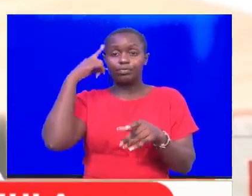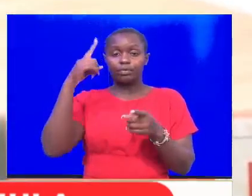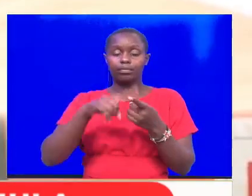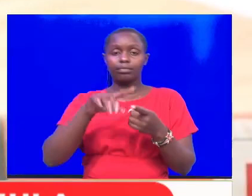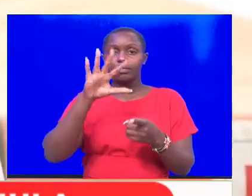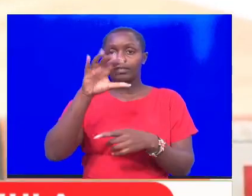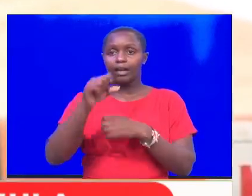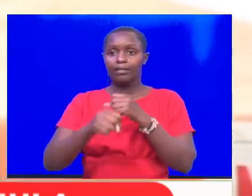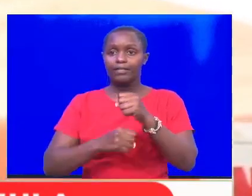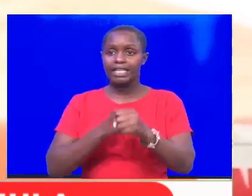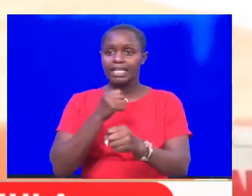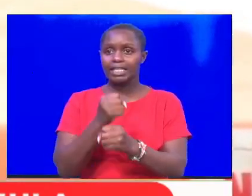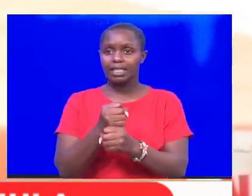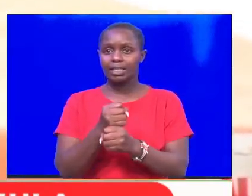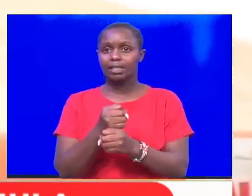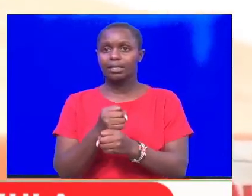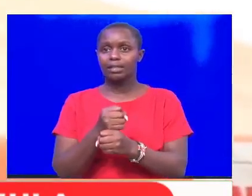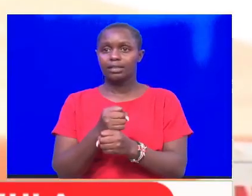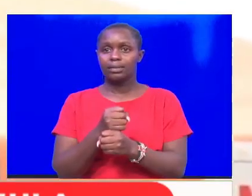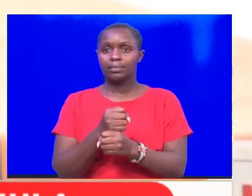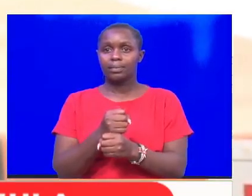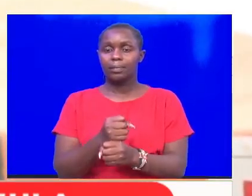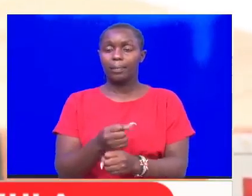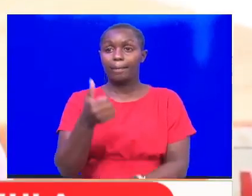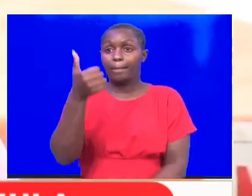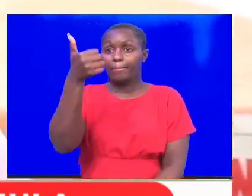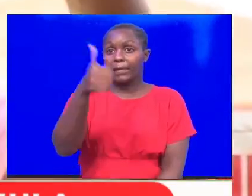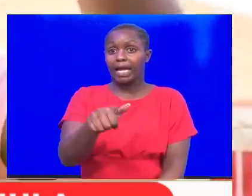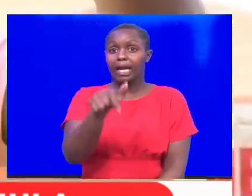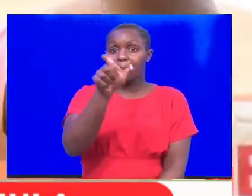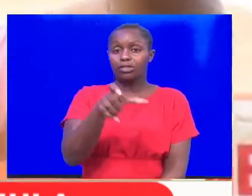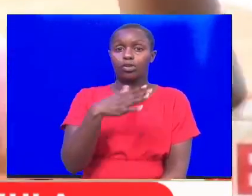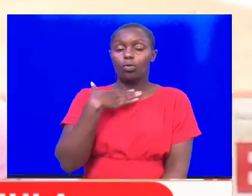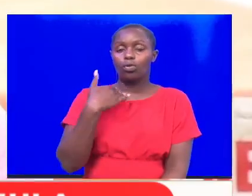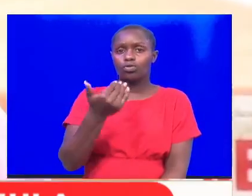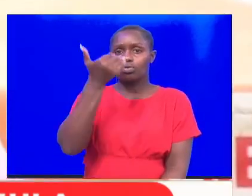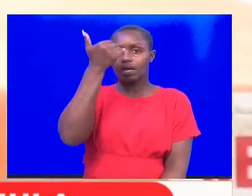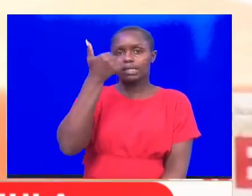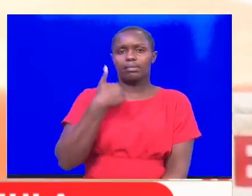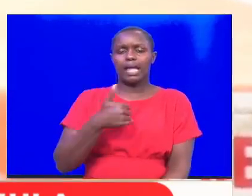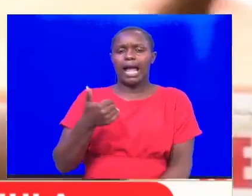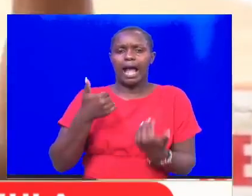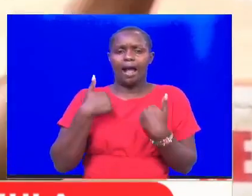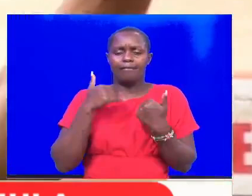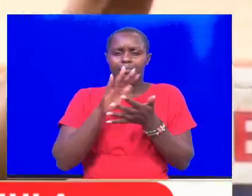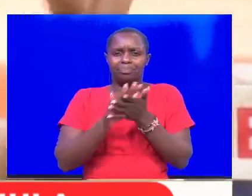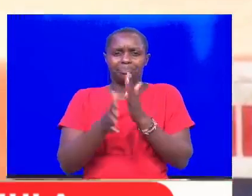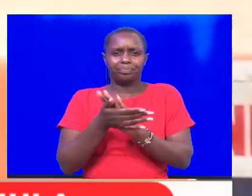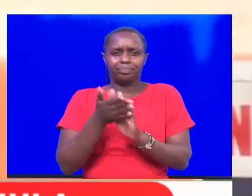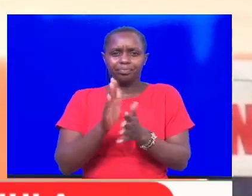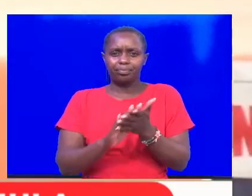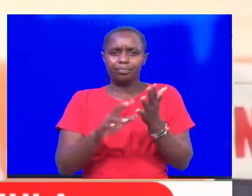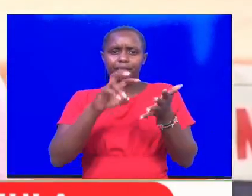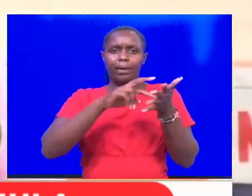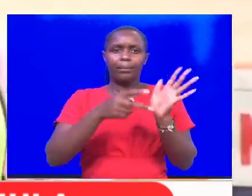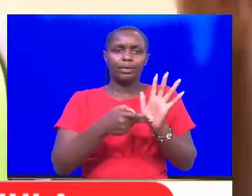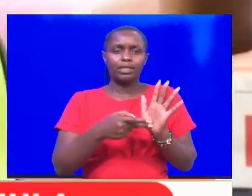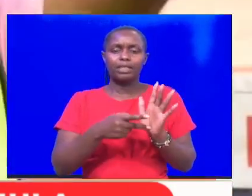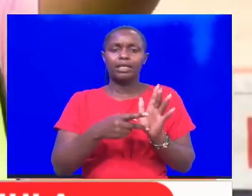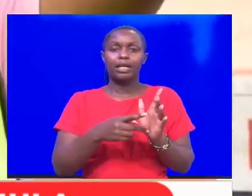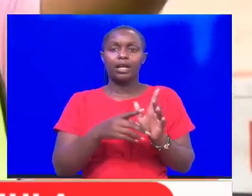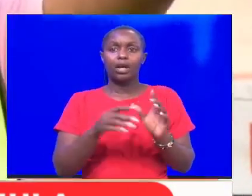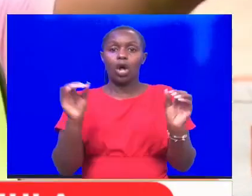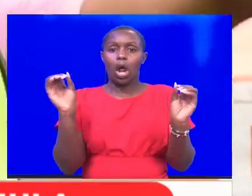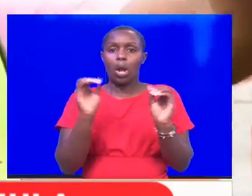5, and I want anybody to challenge me on this, hakuna mradi moja, not one shilling,